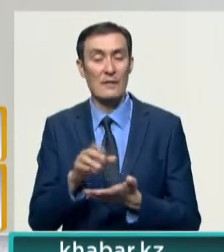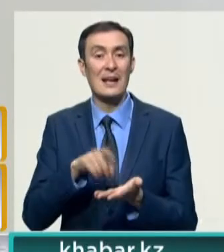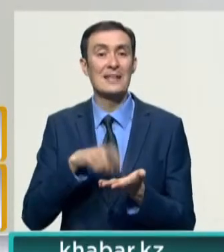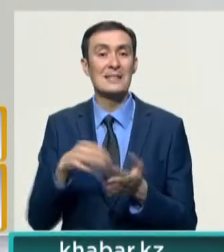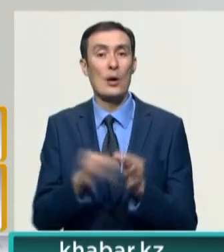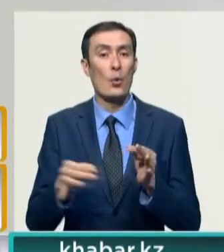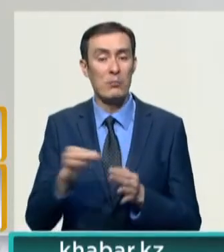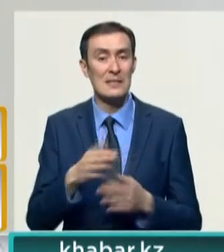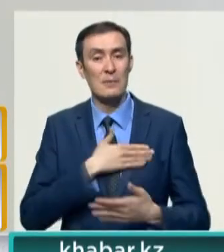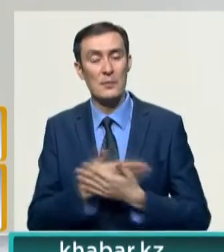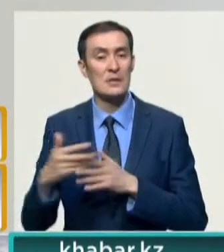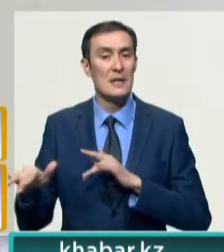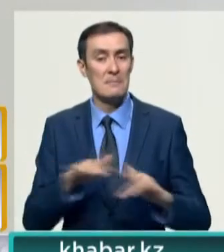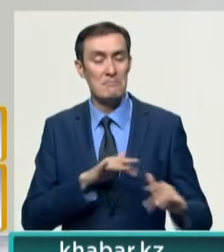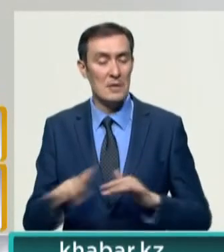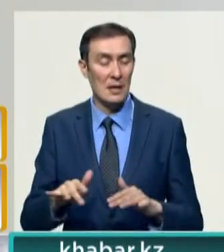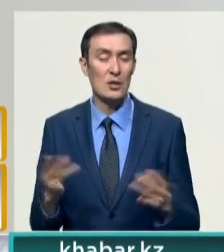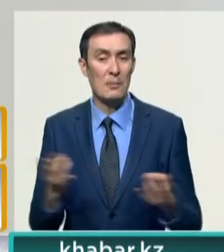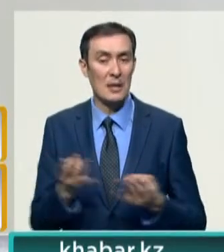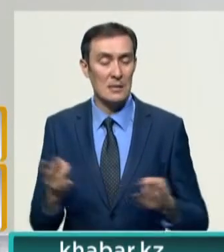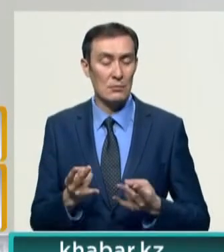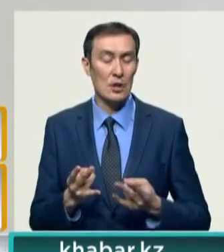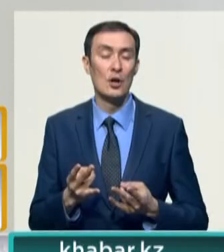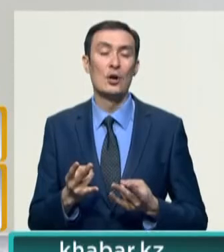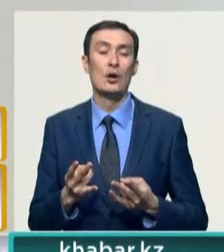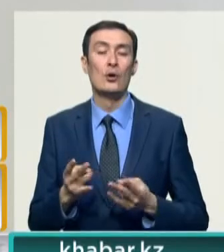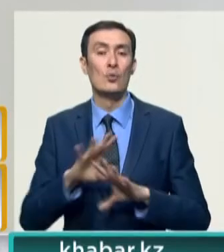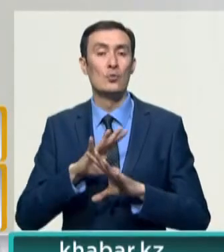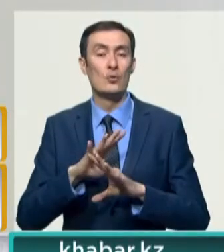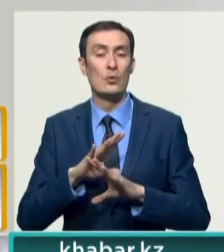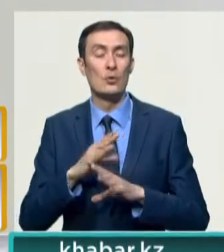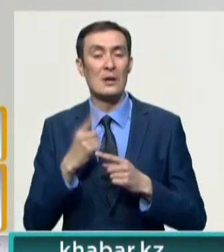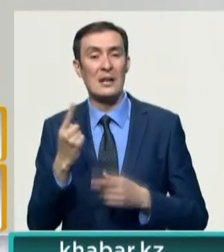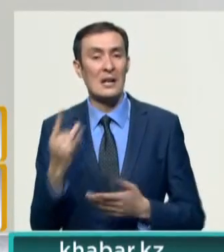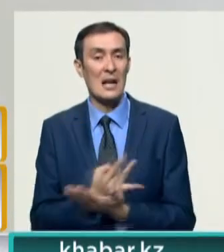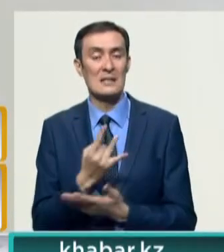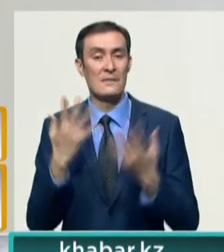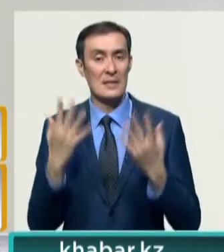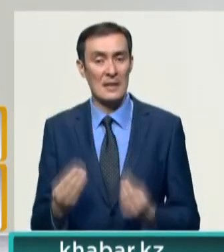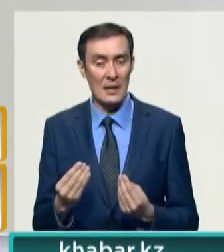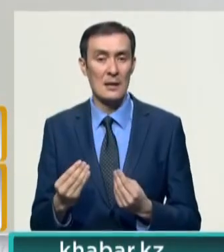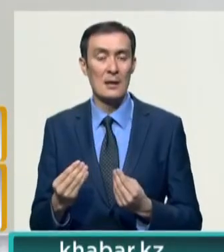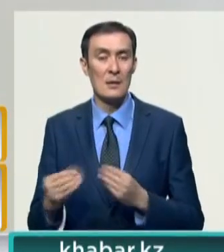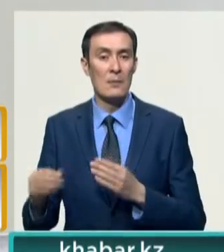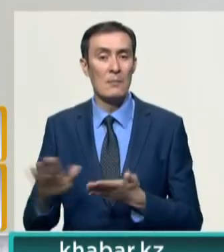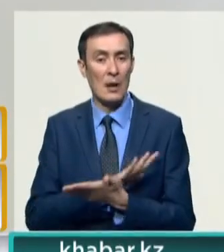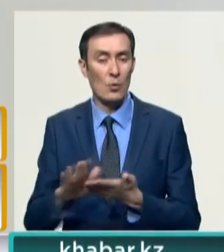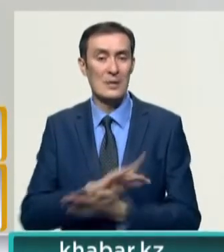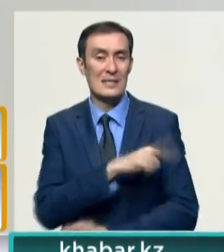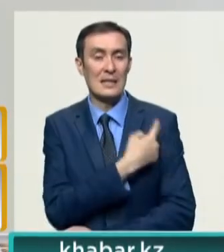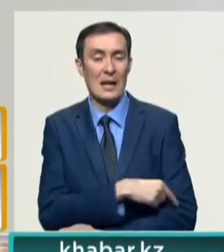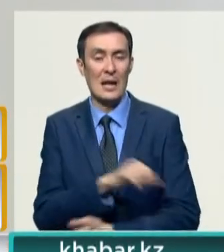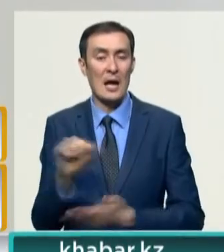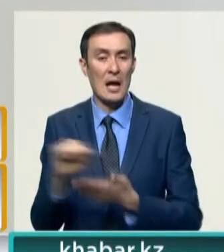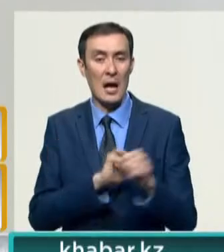Карагандинской области предпринимаются все необходимые меры. Уже раз в день проходит санобработка общественных